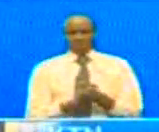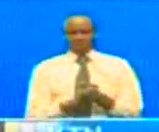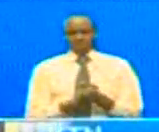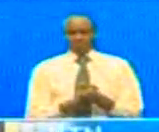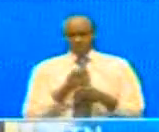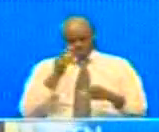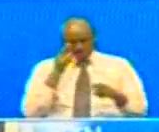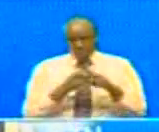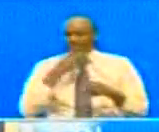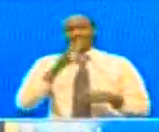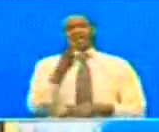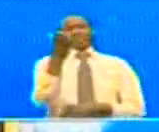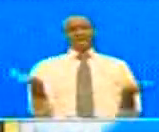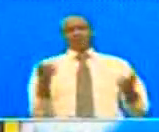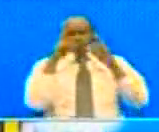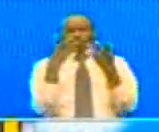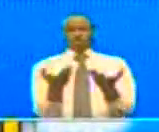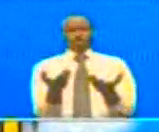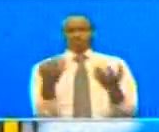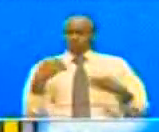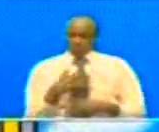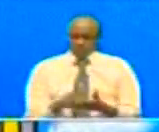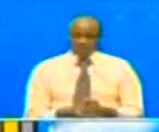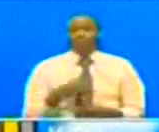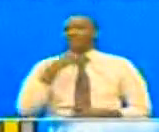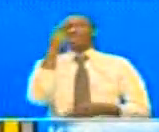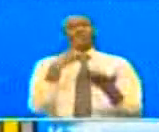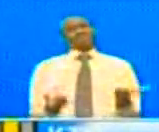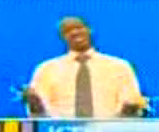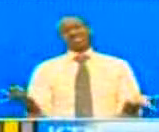la mtoto wangu. Sema nini sasa?